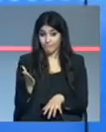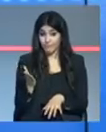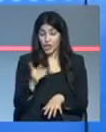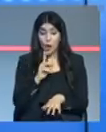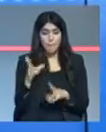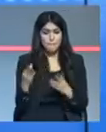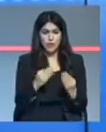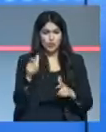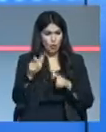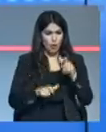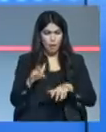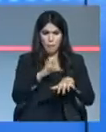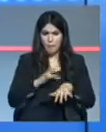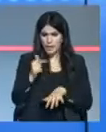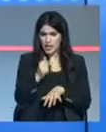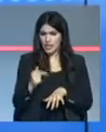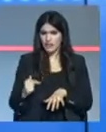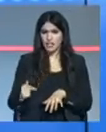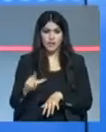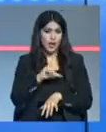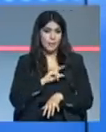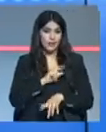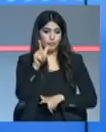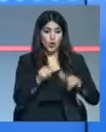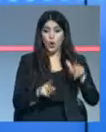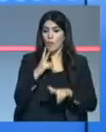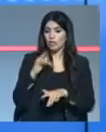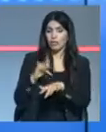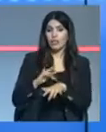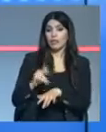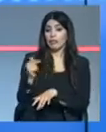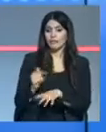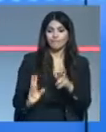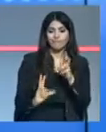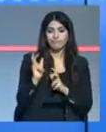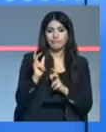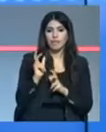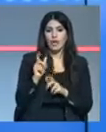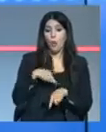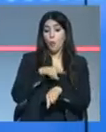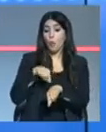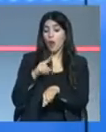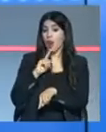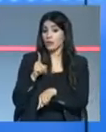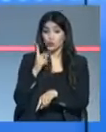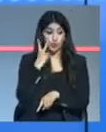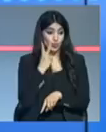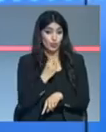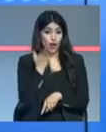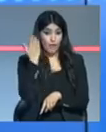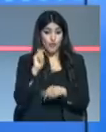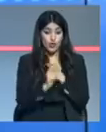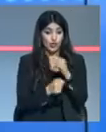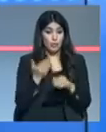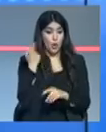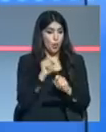هناك عديده الاعتداءات التي طالت الامنيين اضافه الى عمليه استفزاز لساعات طويله وانت ما كان وبكل